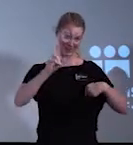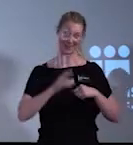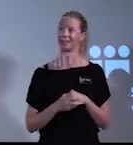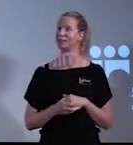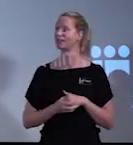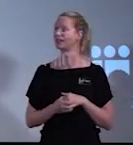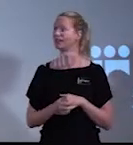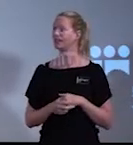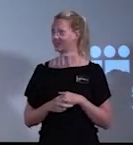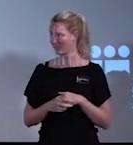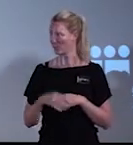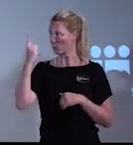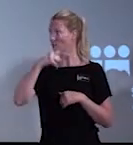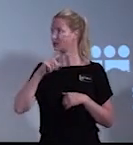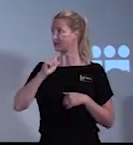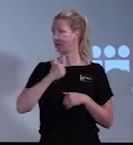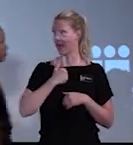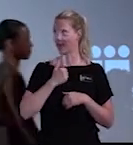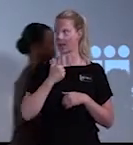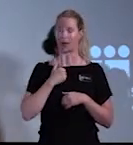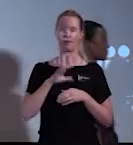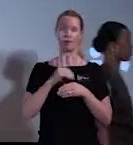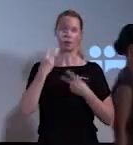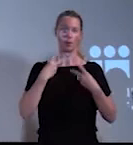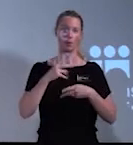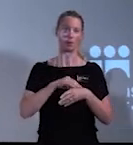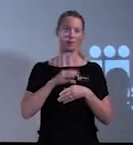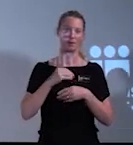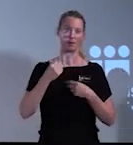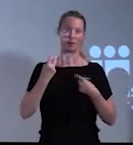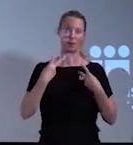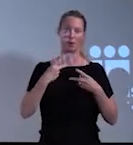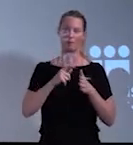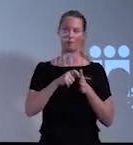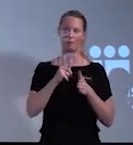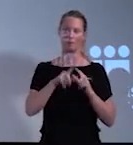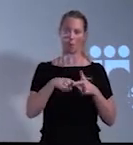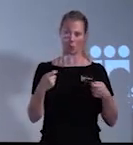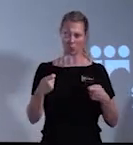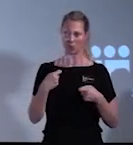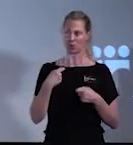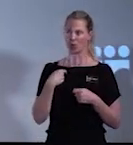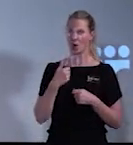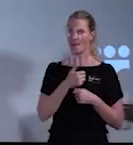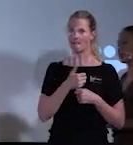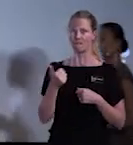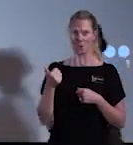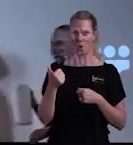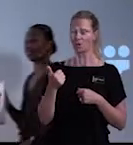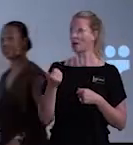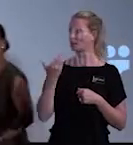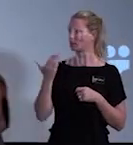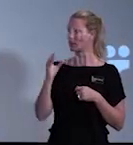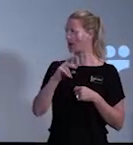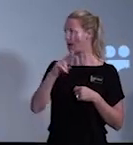Jag är vd och huvudägare för Svenska Bio, men jag är också ordförande i Sveriges Biografförbund. Och jag kan väl bara säga till Anna